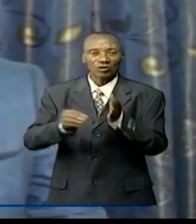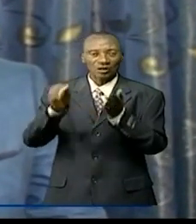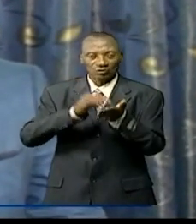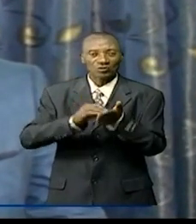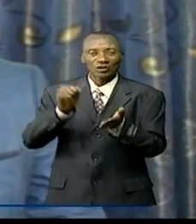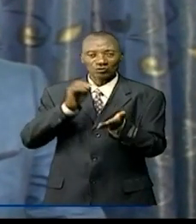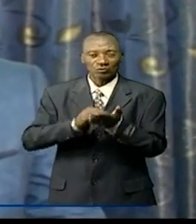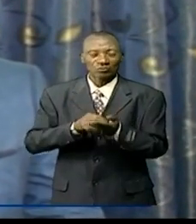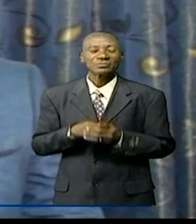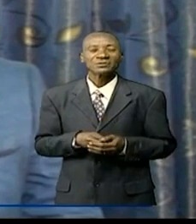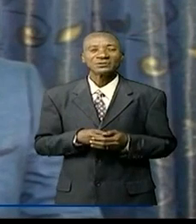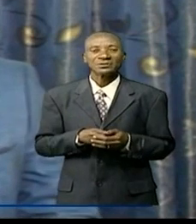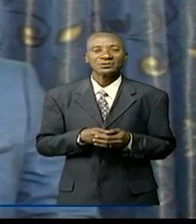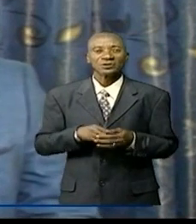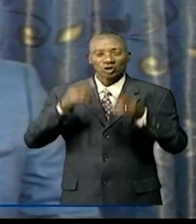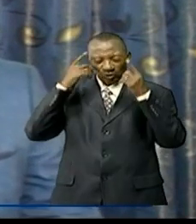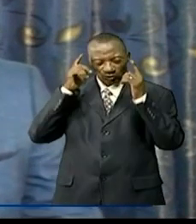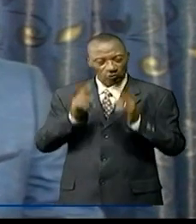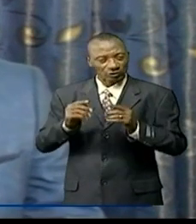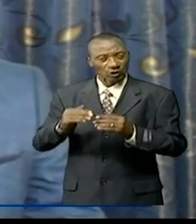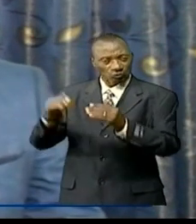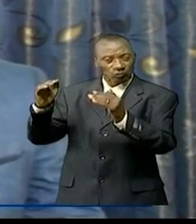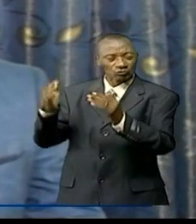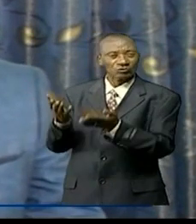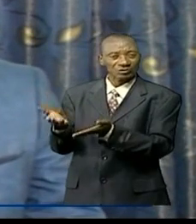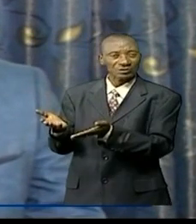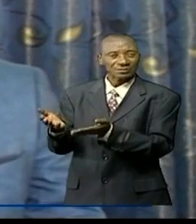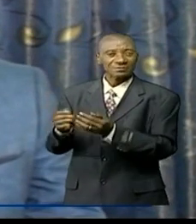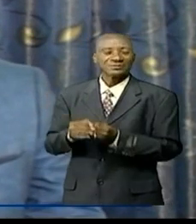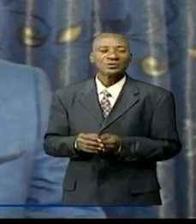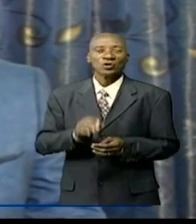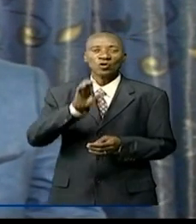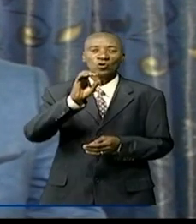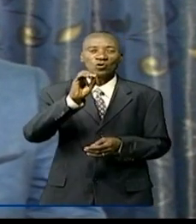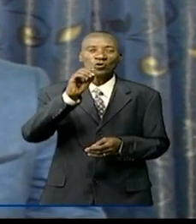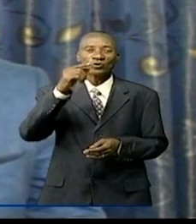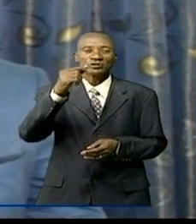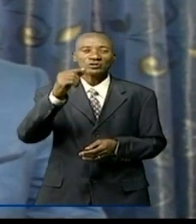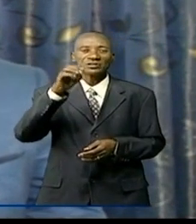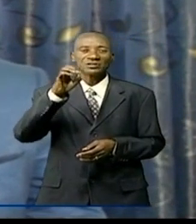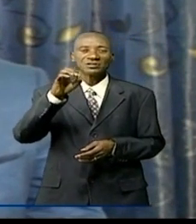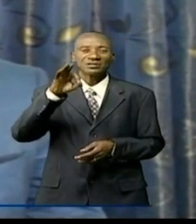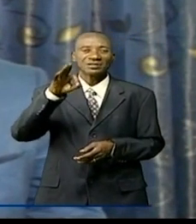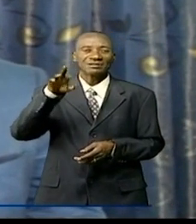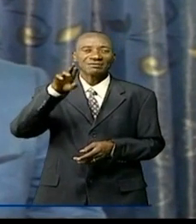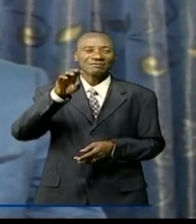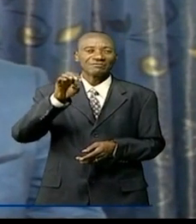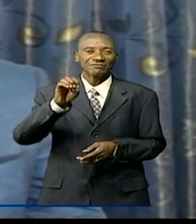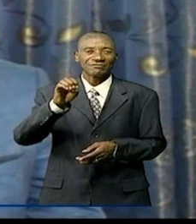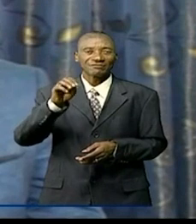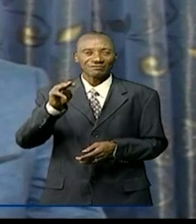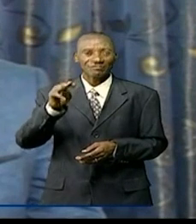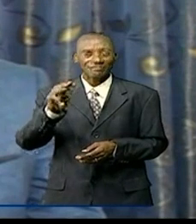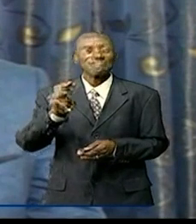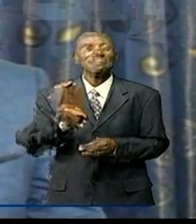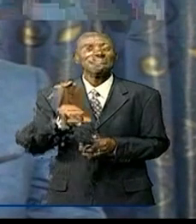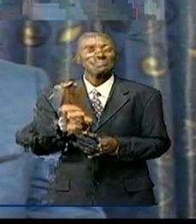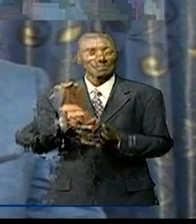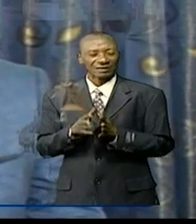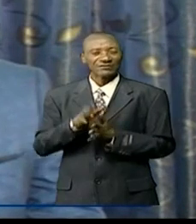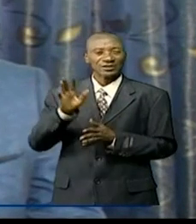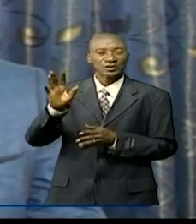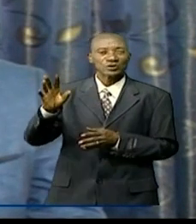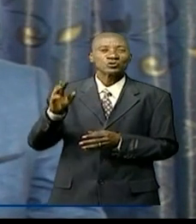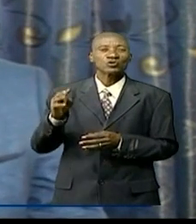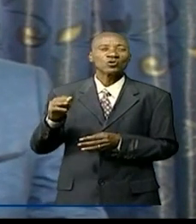Alors que ce contrat courait encore, l'OGFREM, à la dérobée de son mandataire Africa Union Cargo